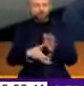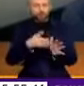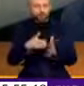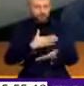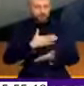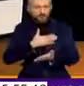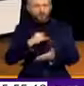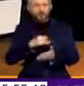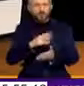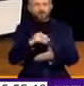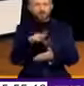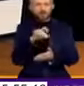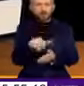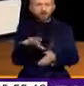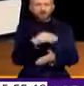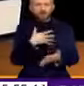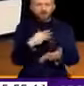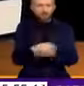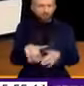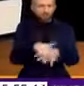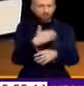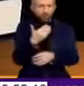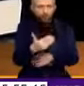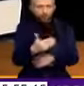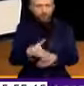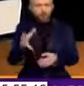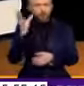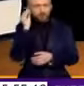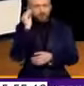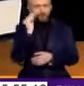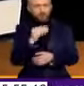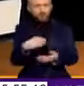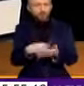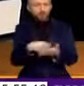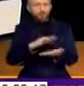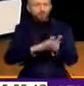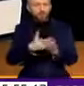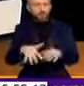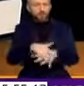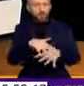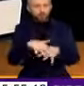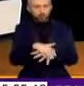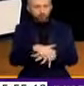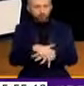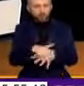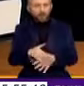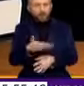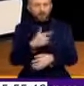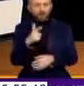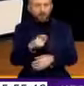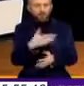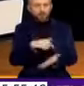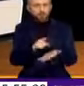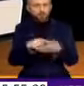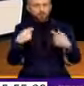і надра, і вся власність надра і власністю народу, виходячи з матеріального стану народу, ми маємо продавати